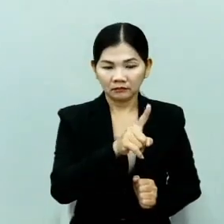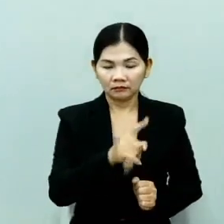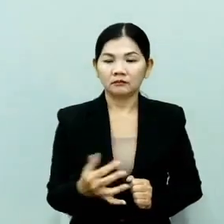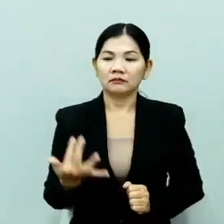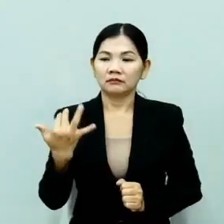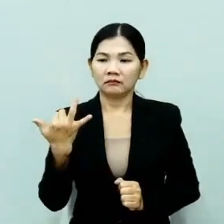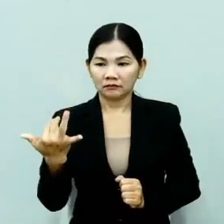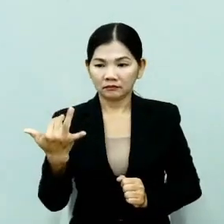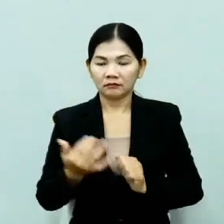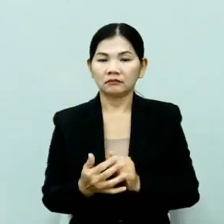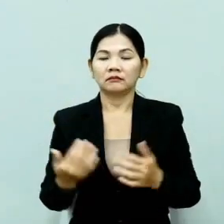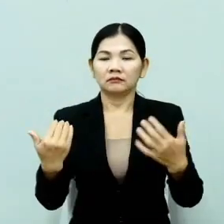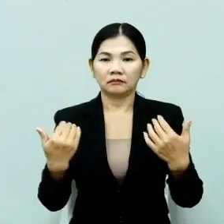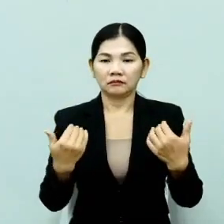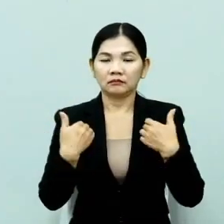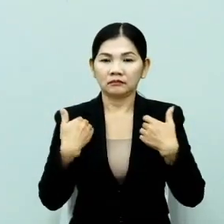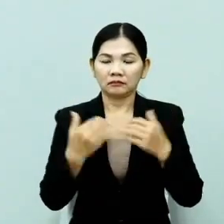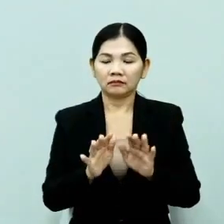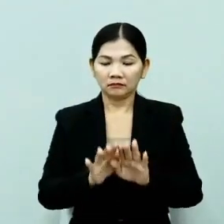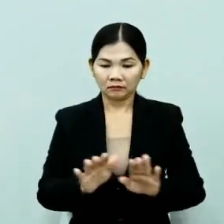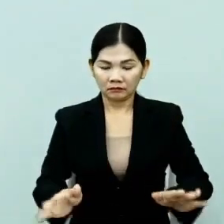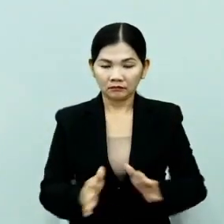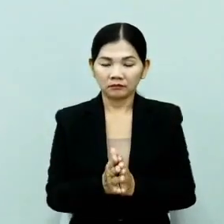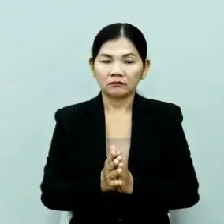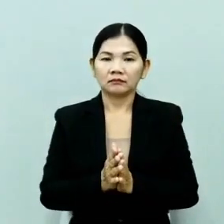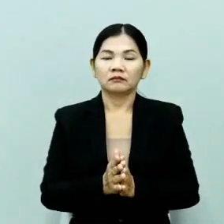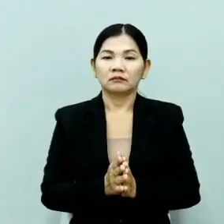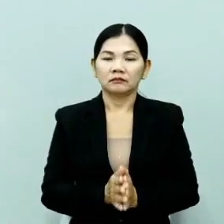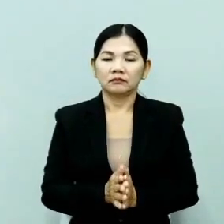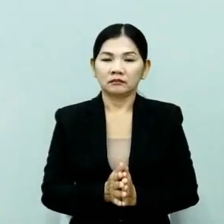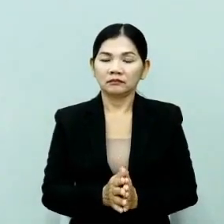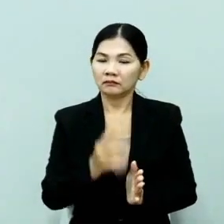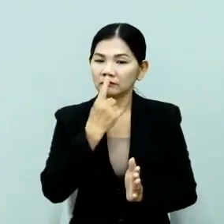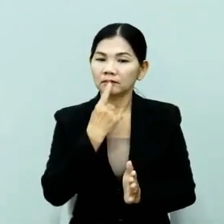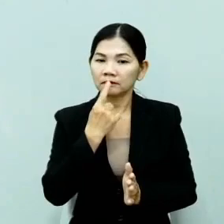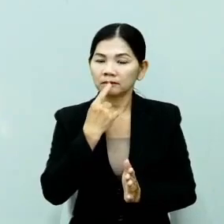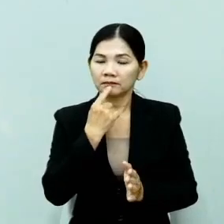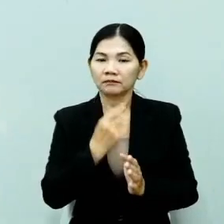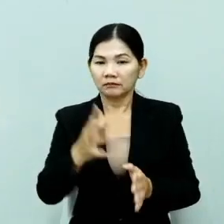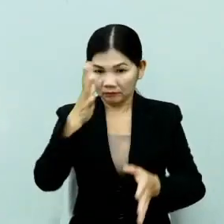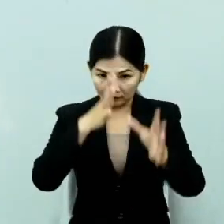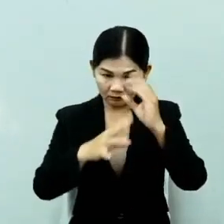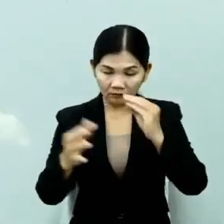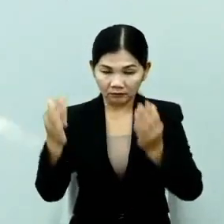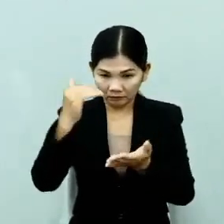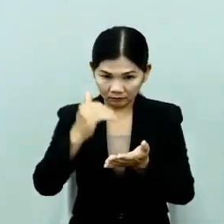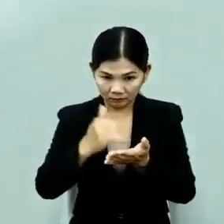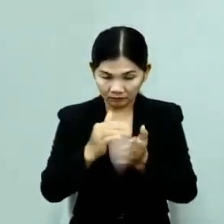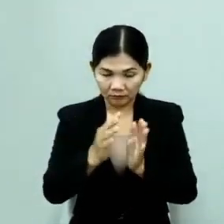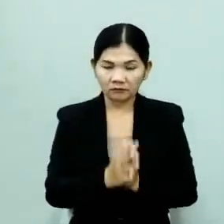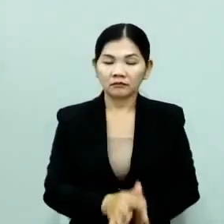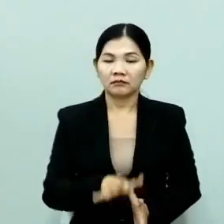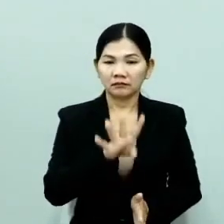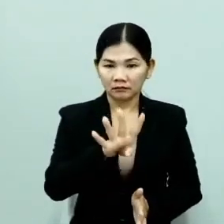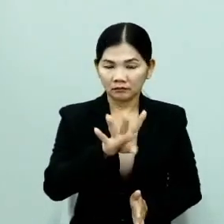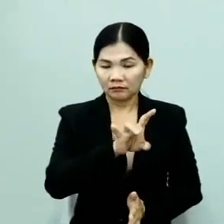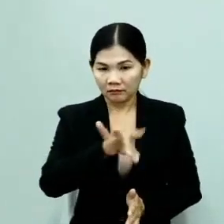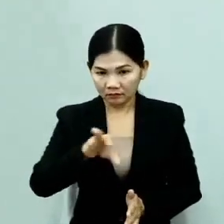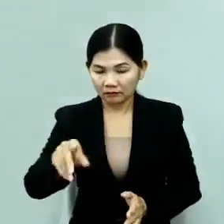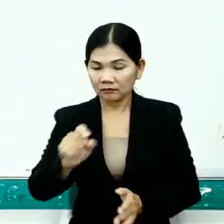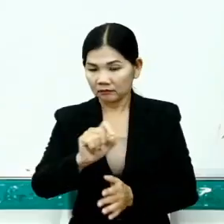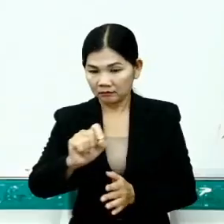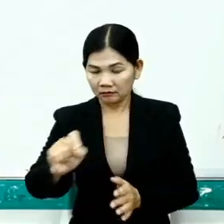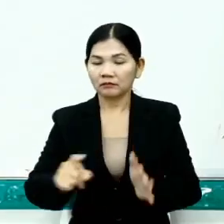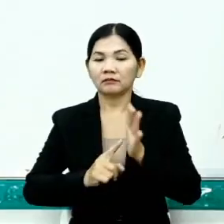1និងលេខ7យើងកូនឃើញកន្លែងចាស់ពណ៌ក្រហមនេះគឺរៀនសារឡើងវិញដែលមានភ្ជញ្ជនៈទាំង4ដែលអ្នកគ្រូបានសរសេរប